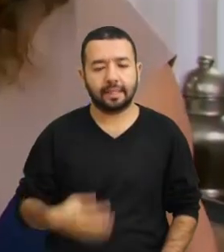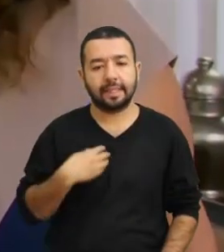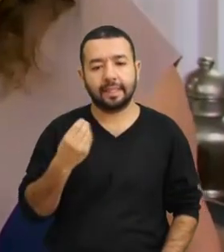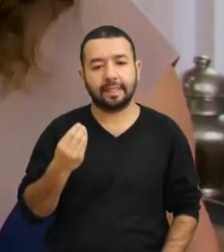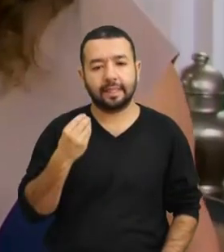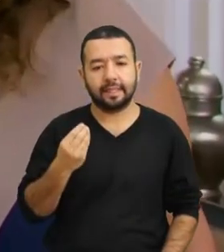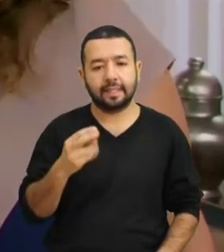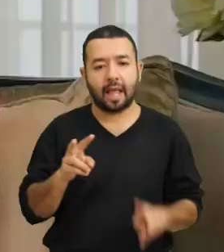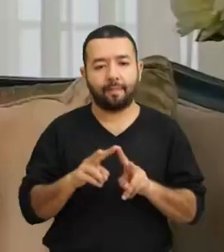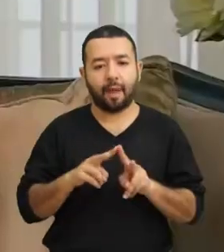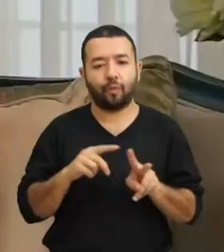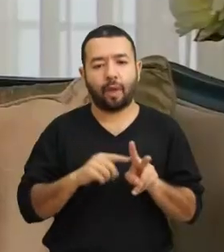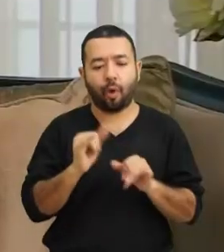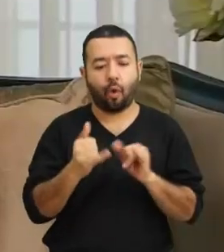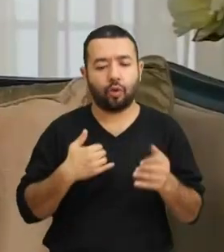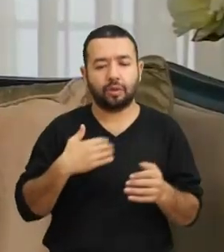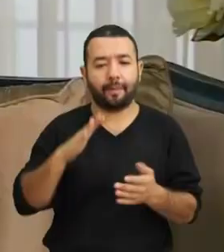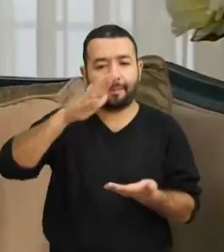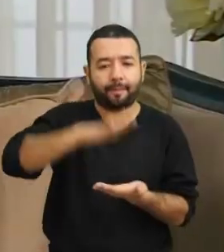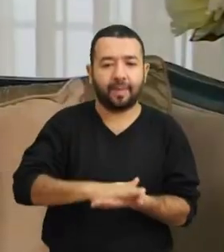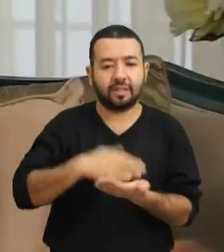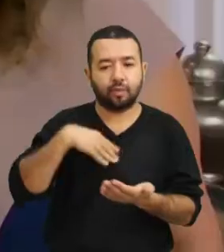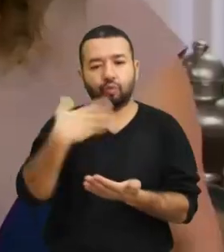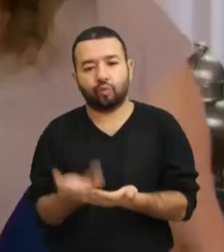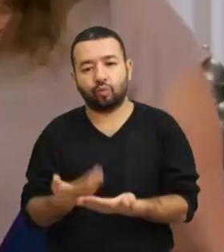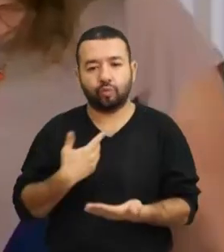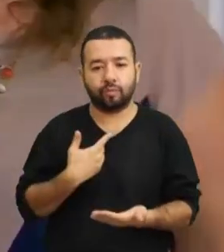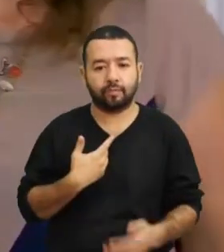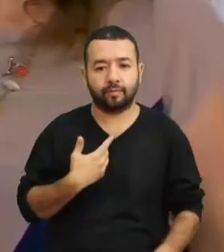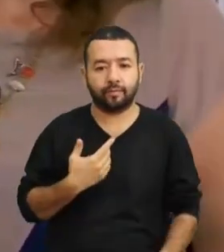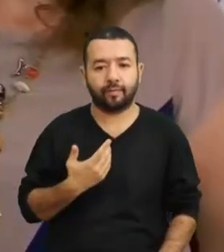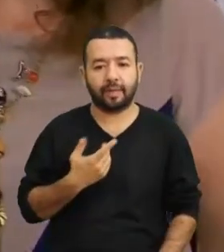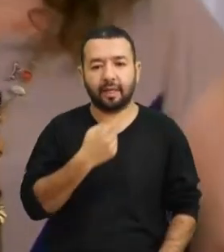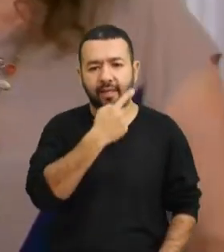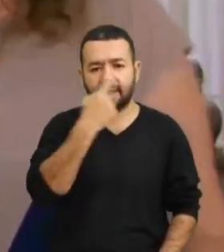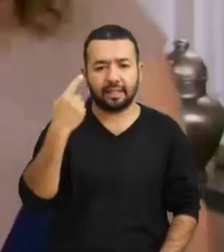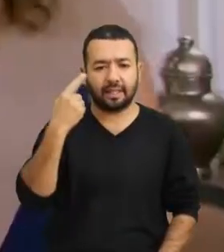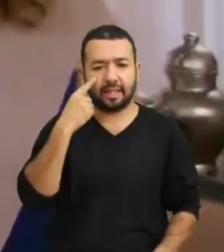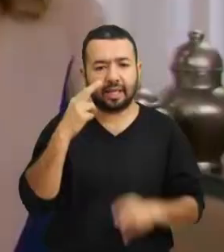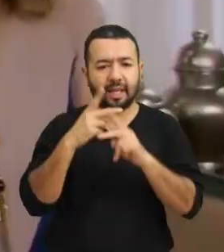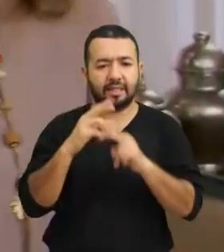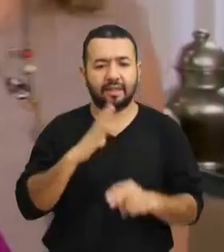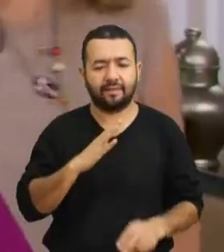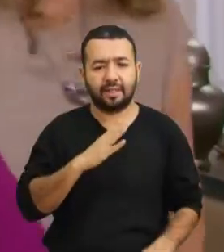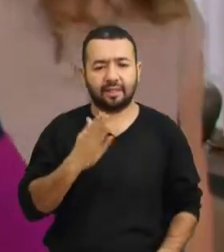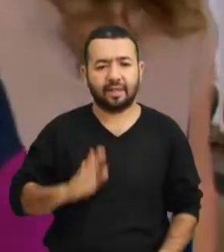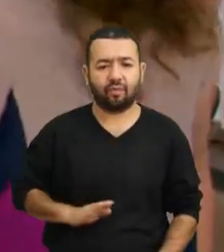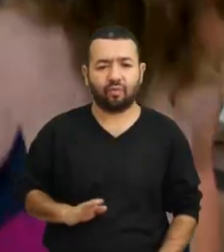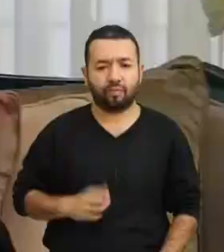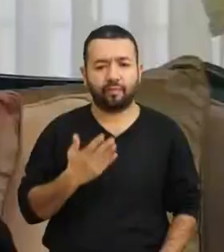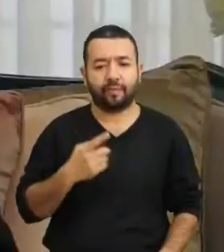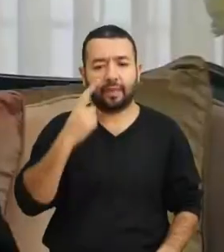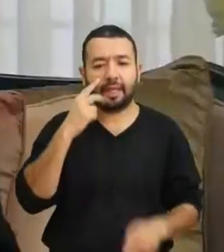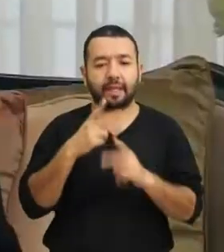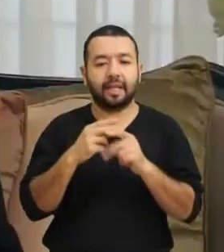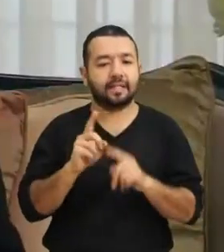İyiyim iyiyim. Mahmut Kemal'in oyuncaklarından birine bastım düştüm de. Ay nazar değdi yavruma.